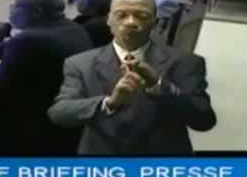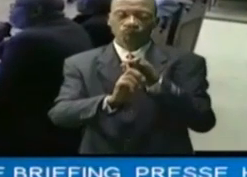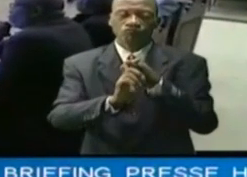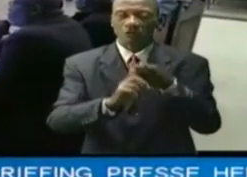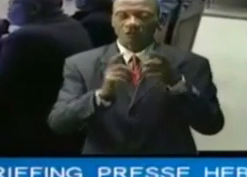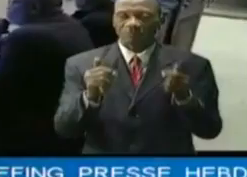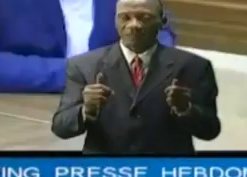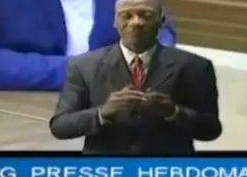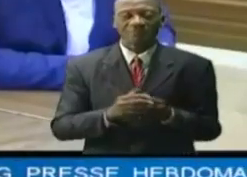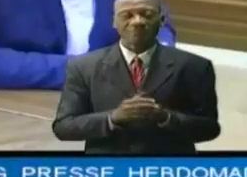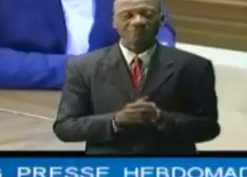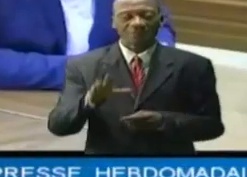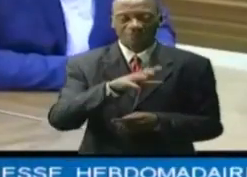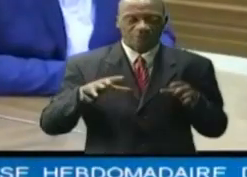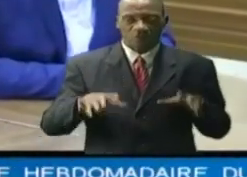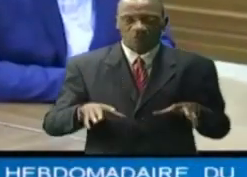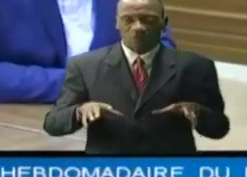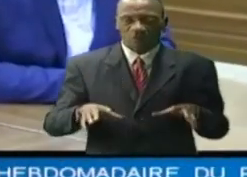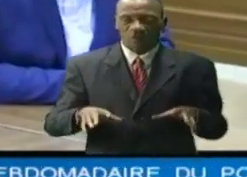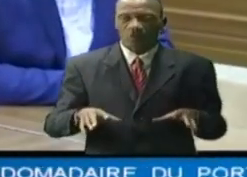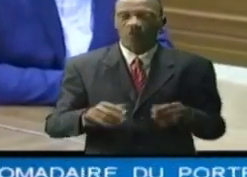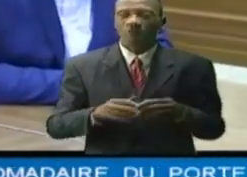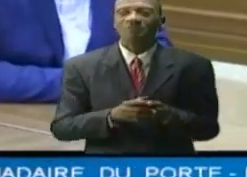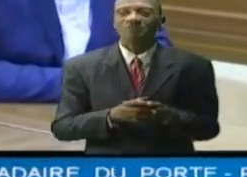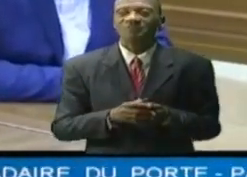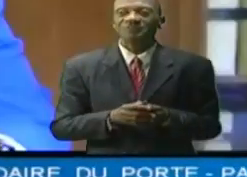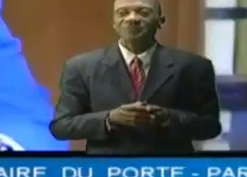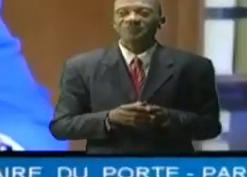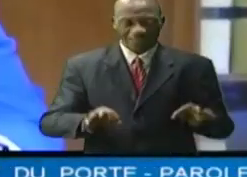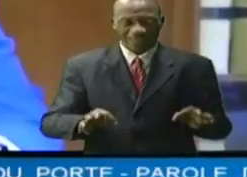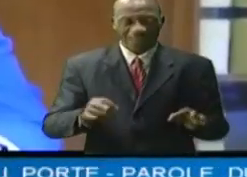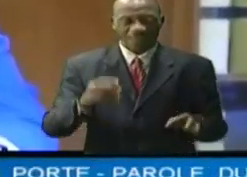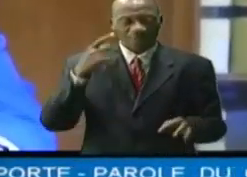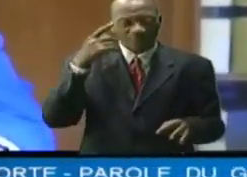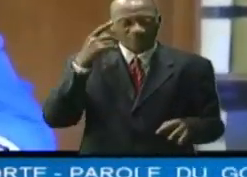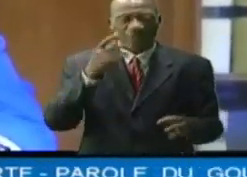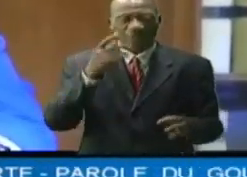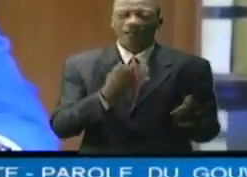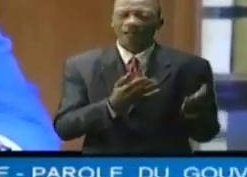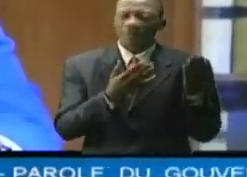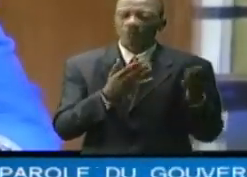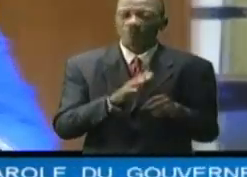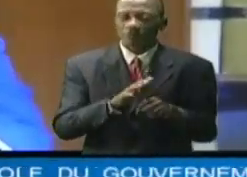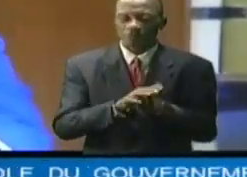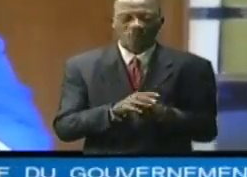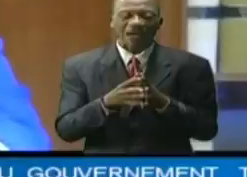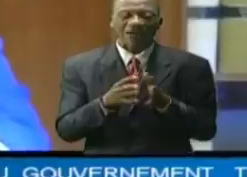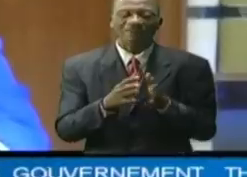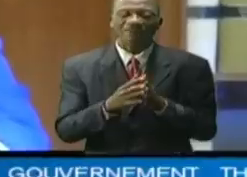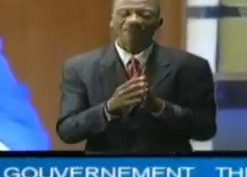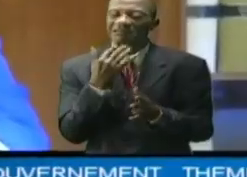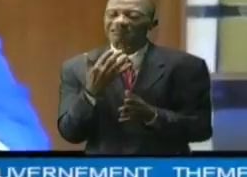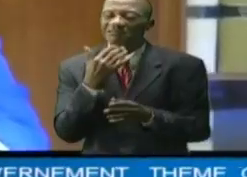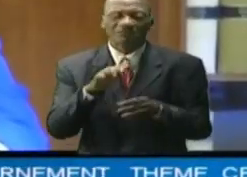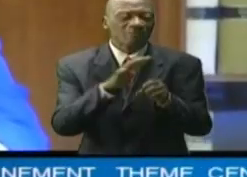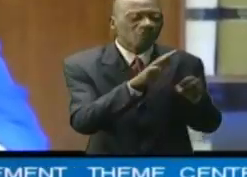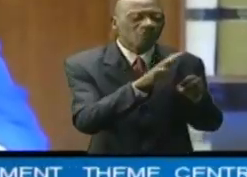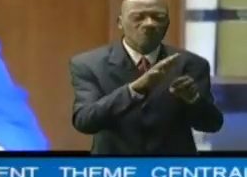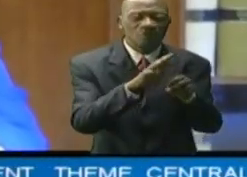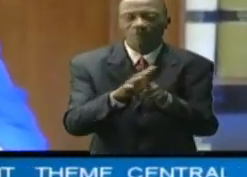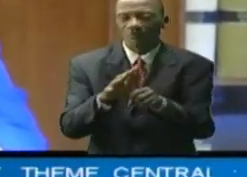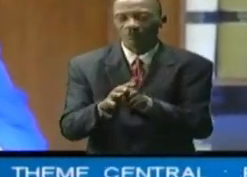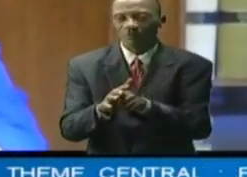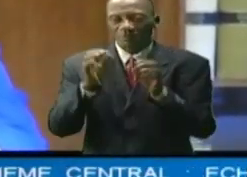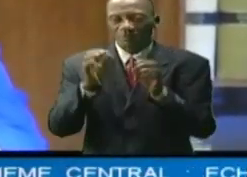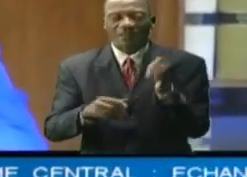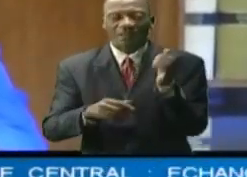Congo, est une terre d'opportunités. À cause de toutes ces richesses, le pays est victime de toutes sortes de